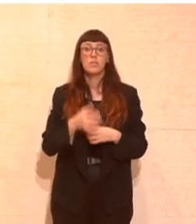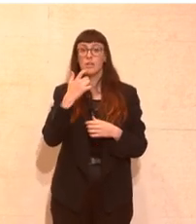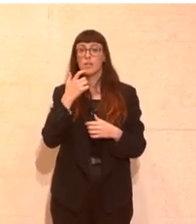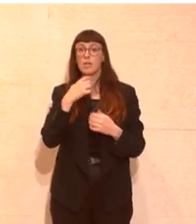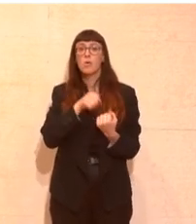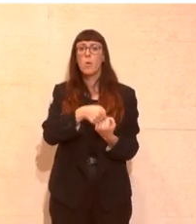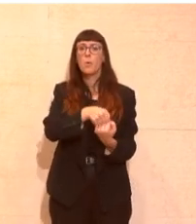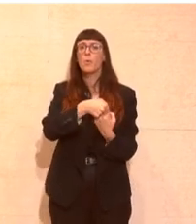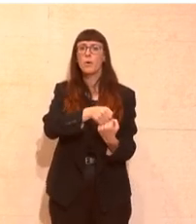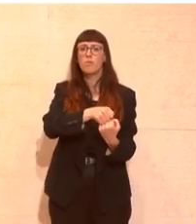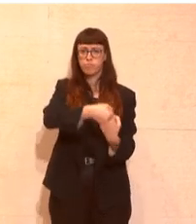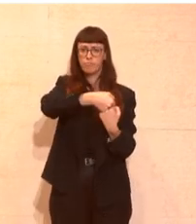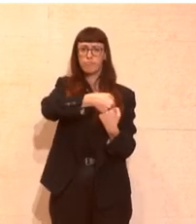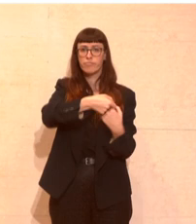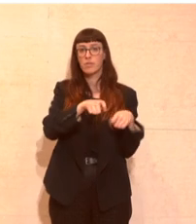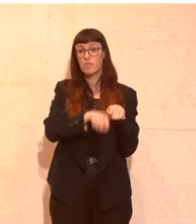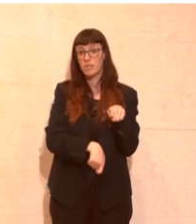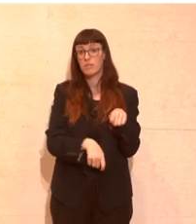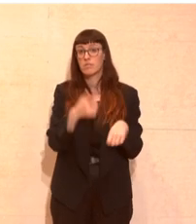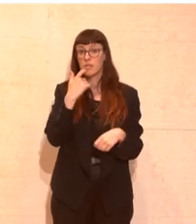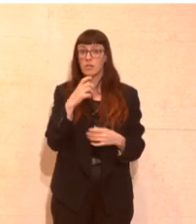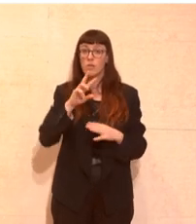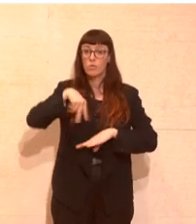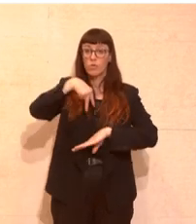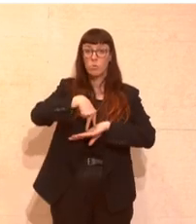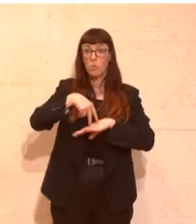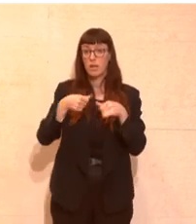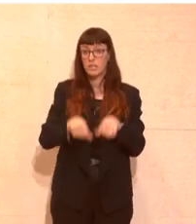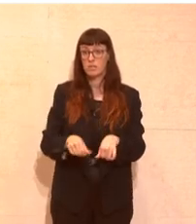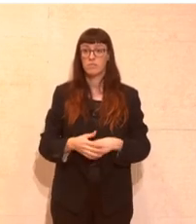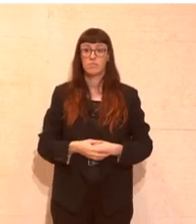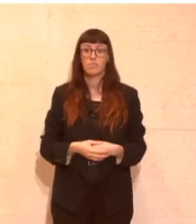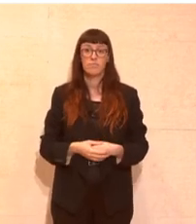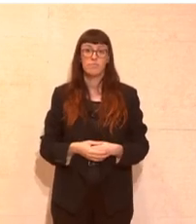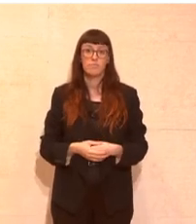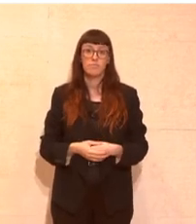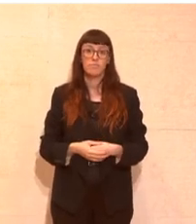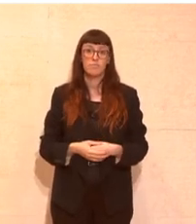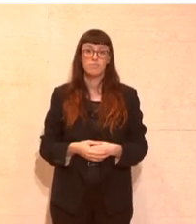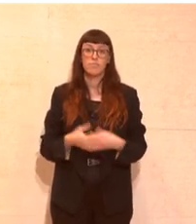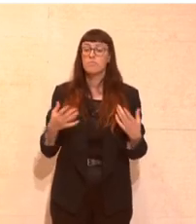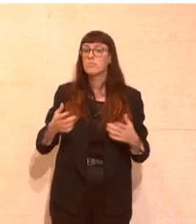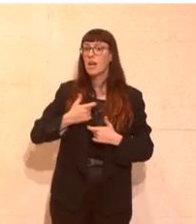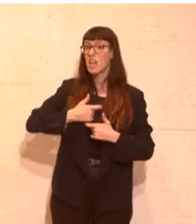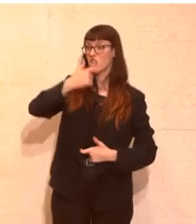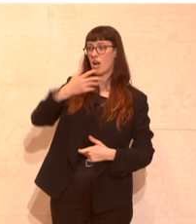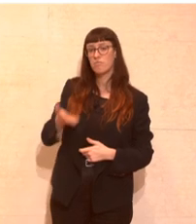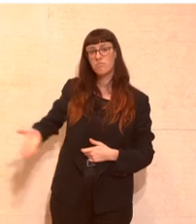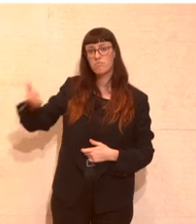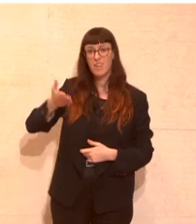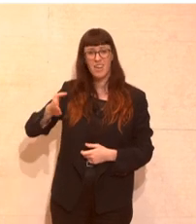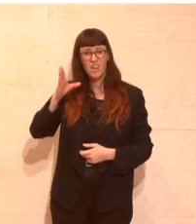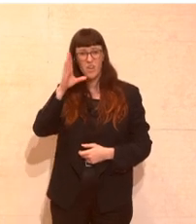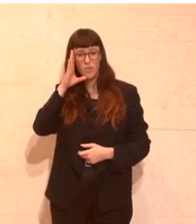qui va se verrouiller pendant que l'animal dort pour leur permettre de garder une posture debout pendant leur sommeil. Les girafes ne dorment